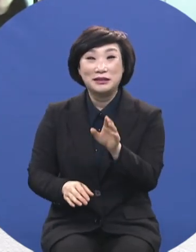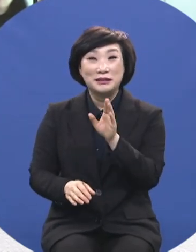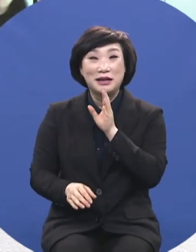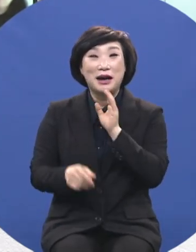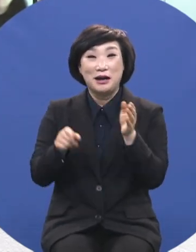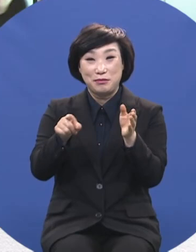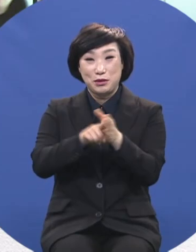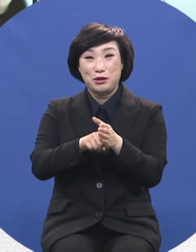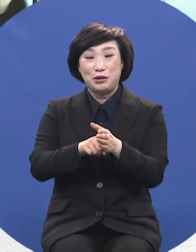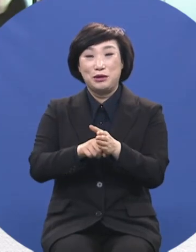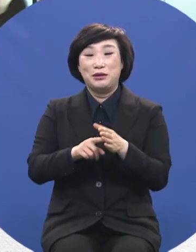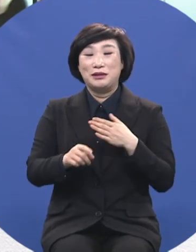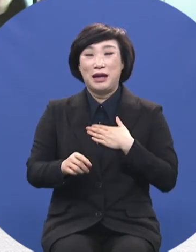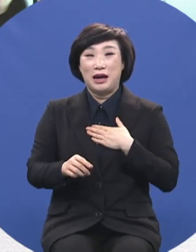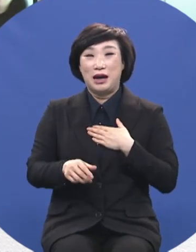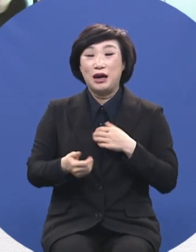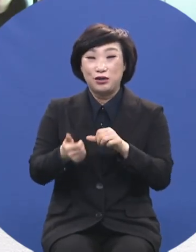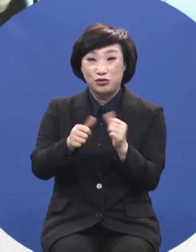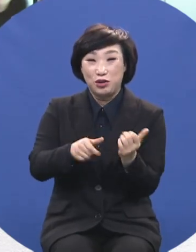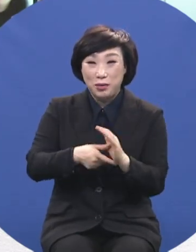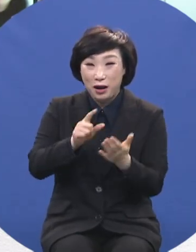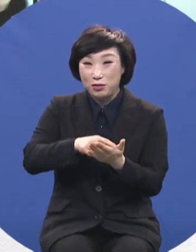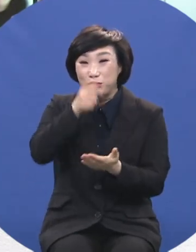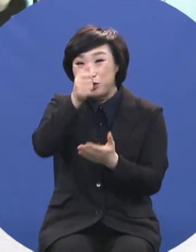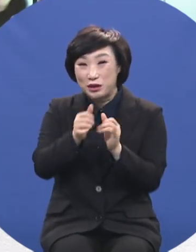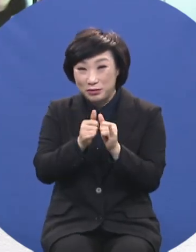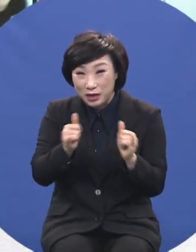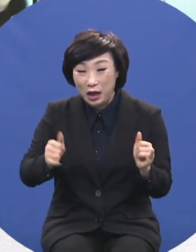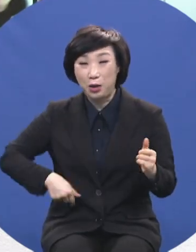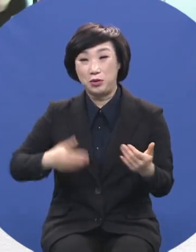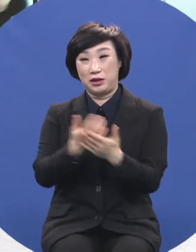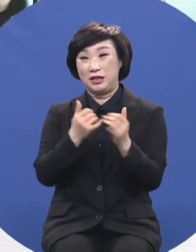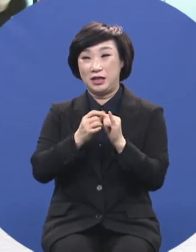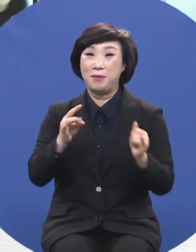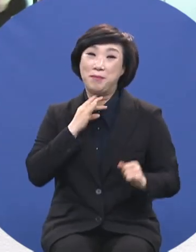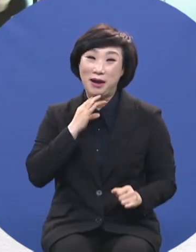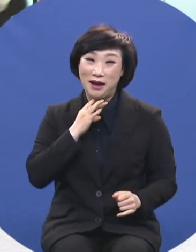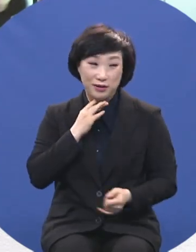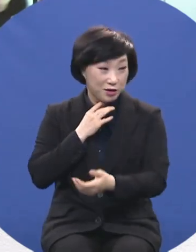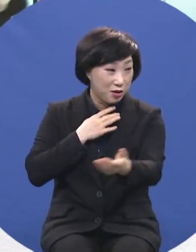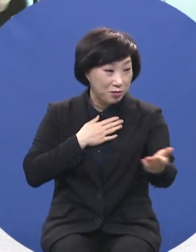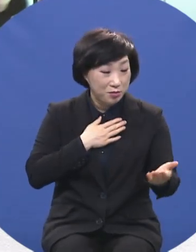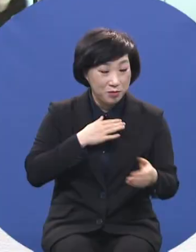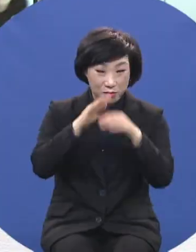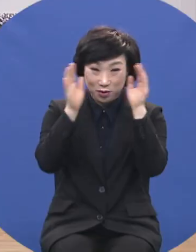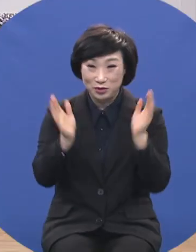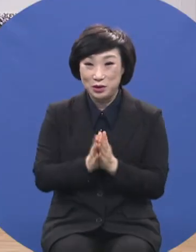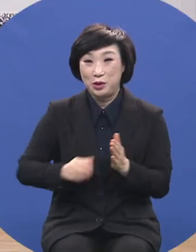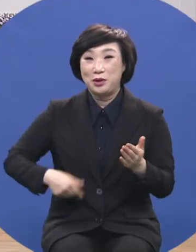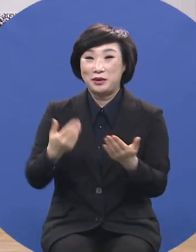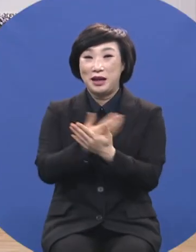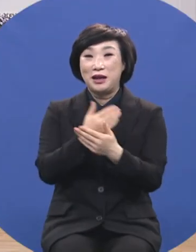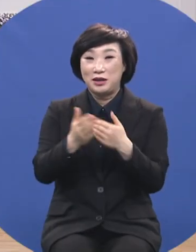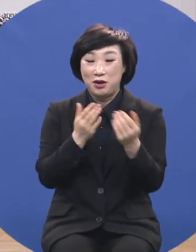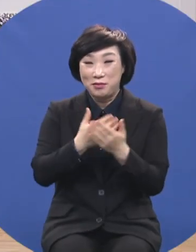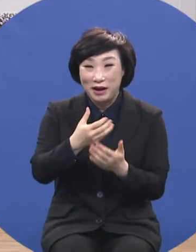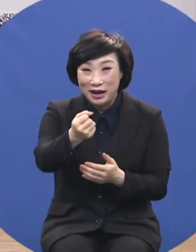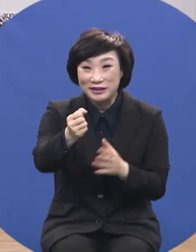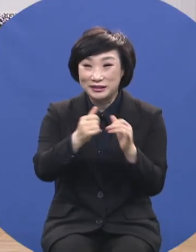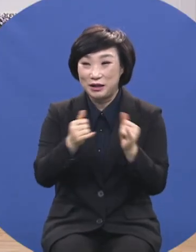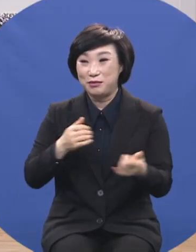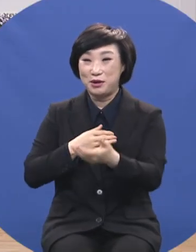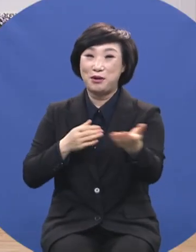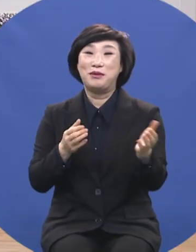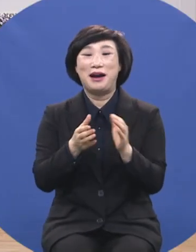죽을 만큼 죄인임을 회개하는 자다. 여러분 모두 회개의 경험이 있는 사람 아멘 합시다.